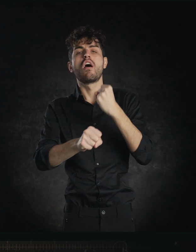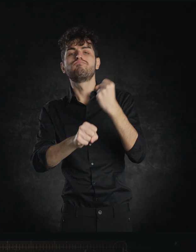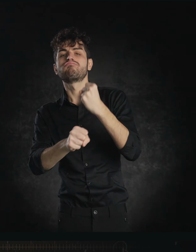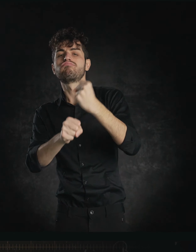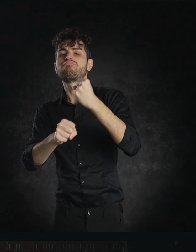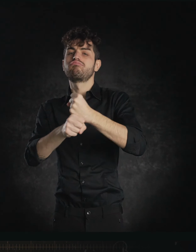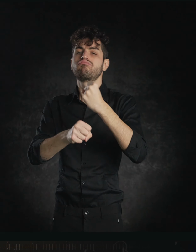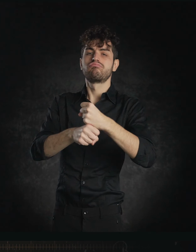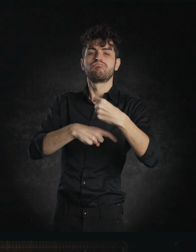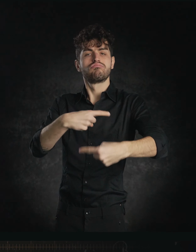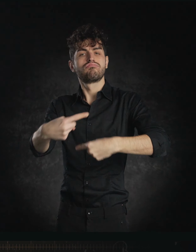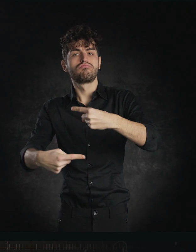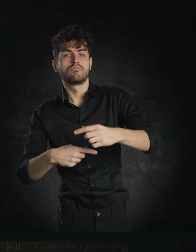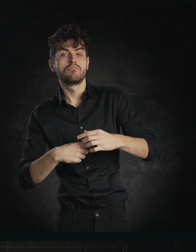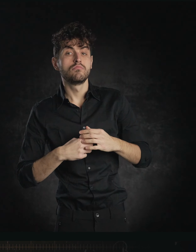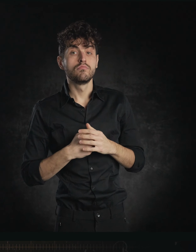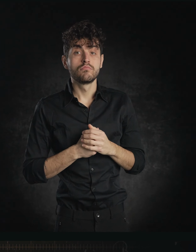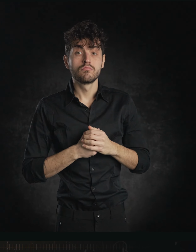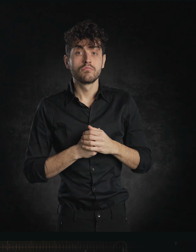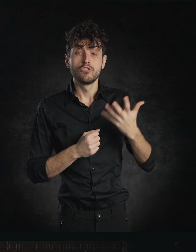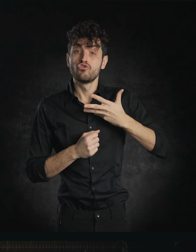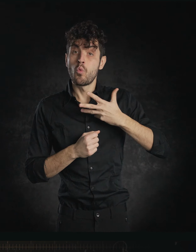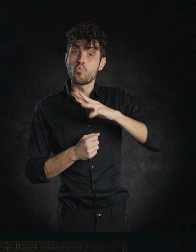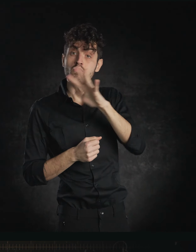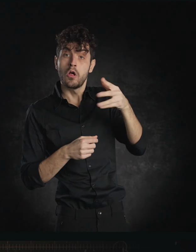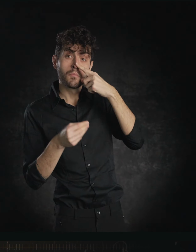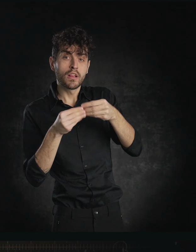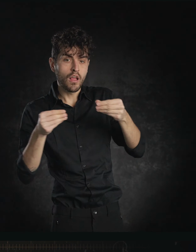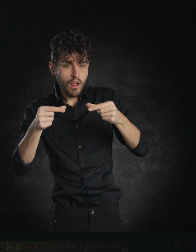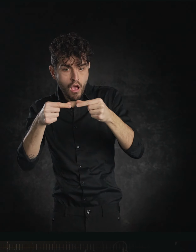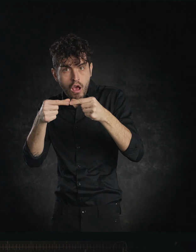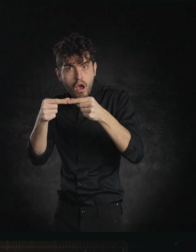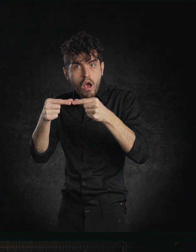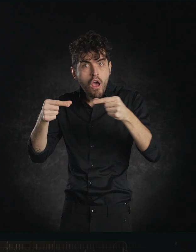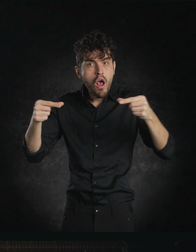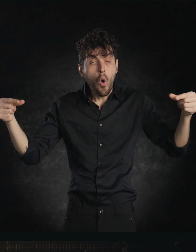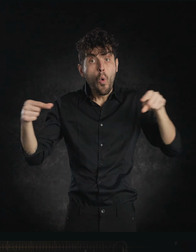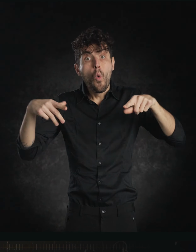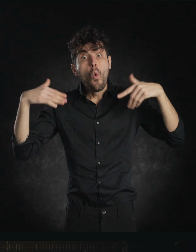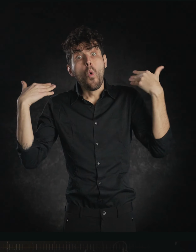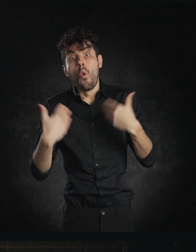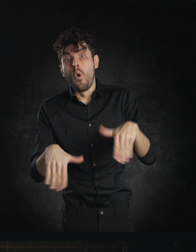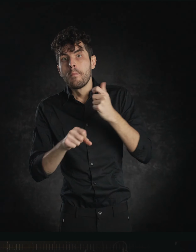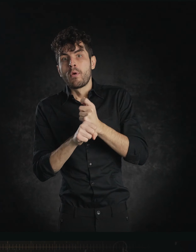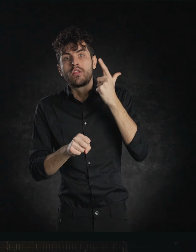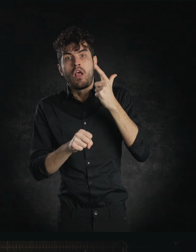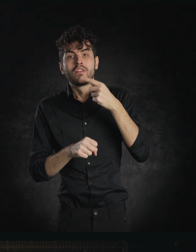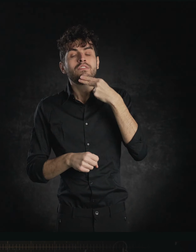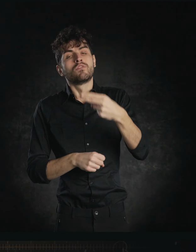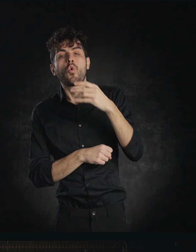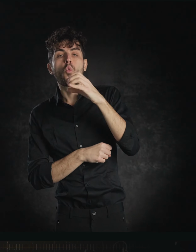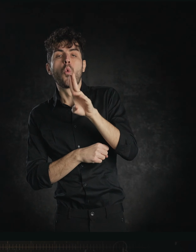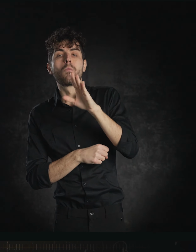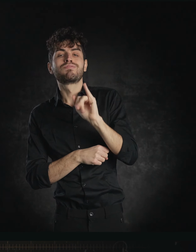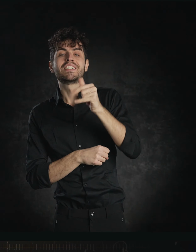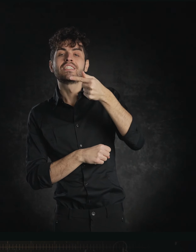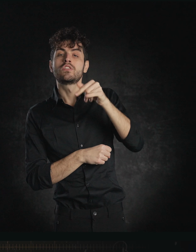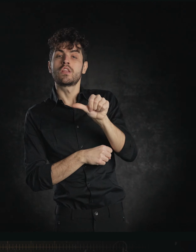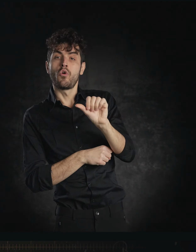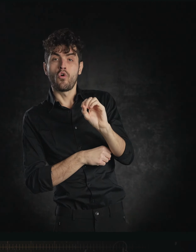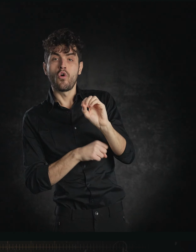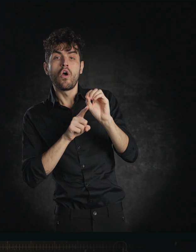nel dirigere le squadre che dovevano lavorare. E poi un altro oggetto di una valenza incredibile che è questo